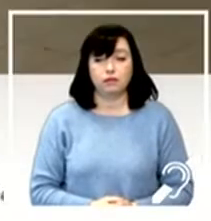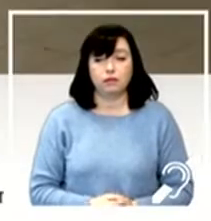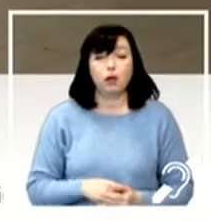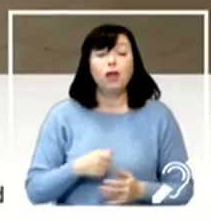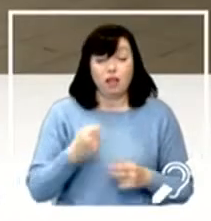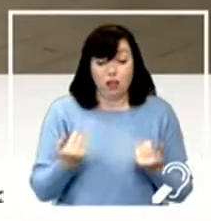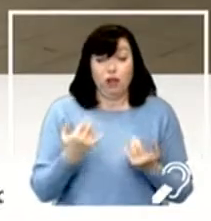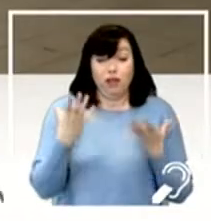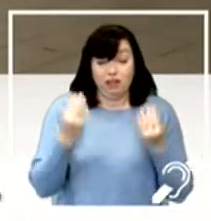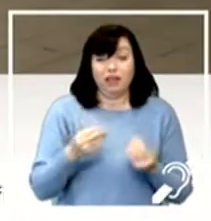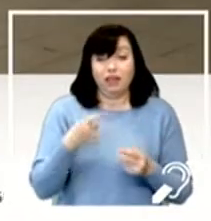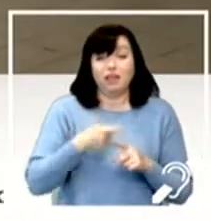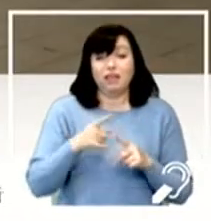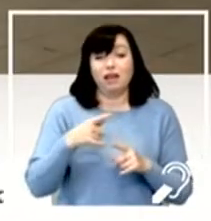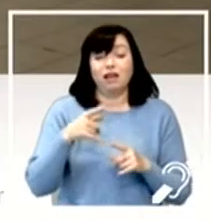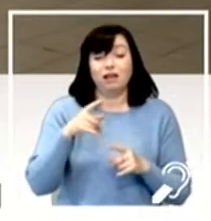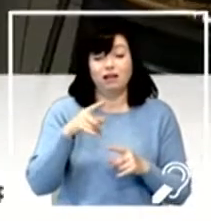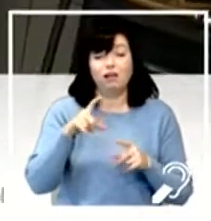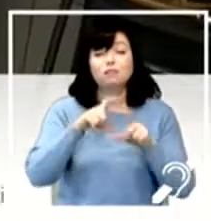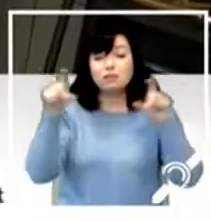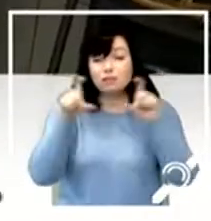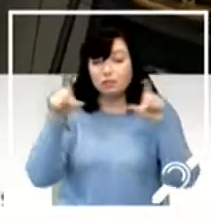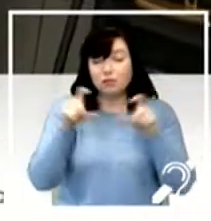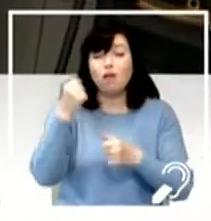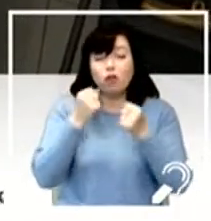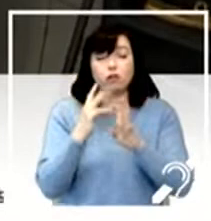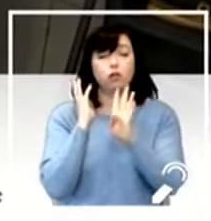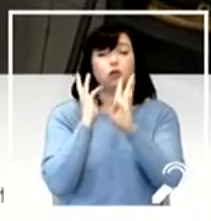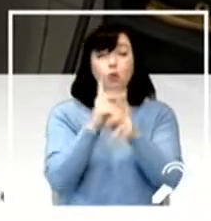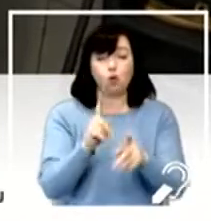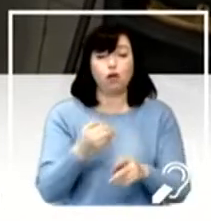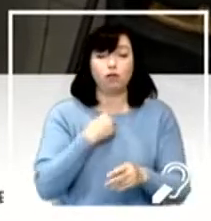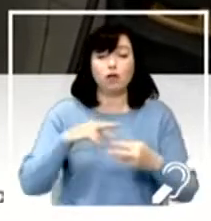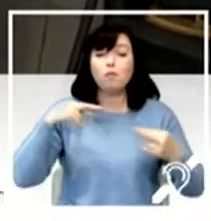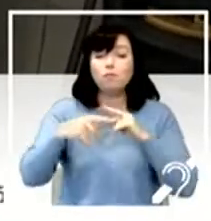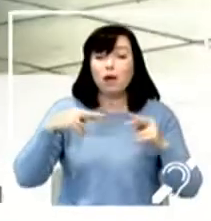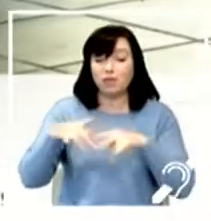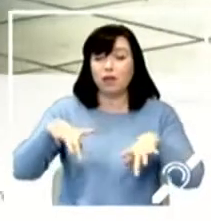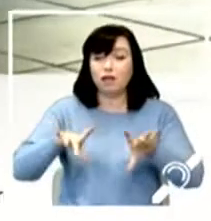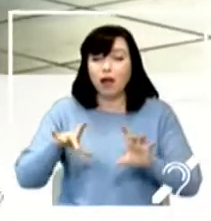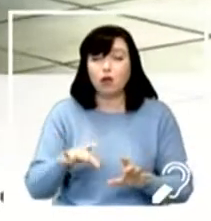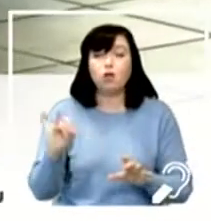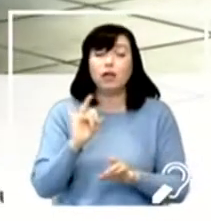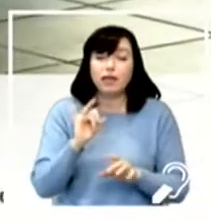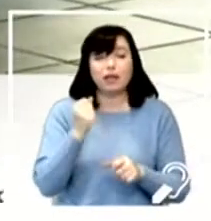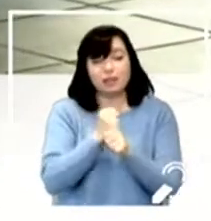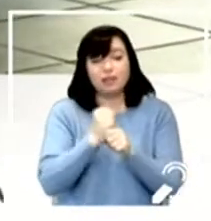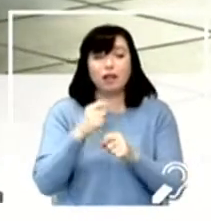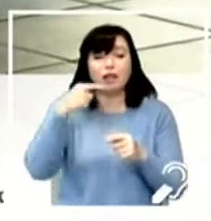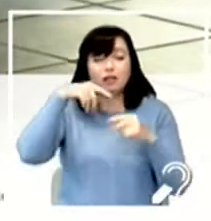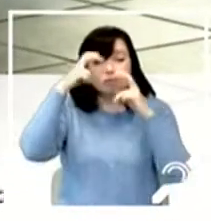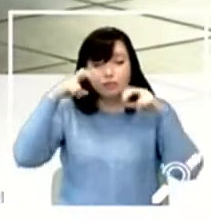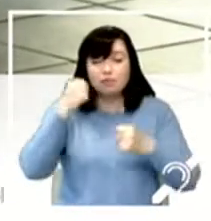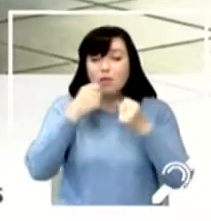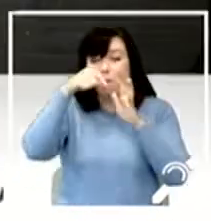În aceste zile, la serviciurile auto din Chișinău, șoferii stau în rând pentru a-și schimba învelopele, dar și pentru a face revizia tehnică a